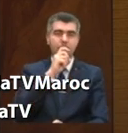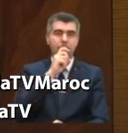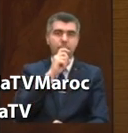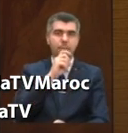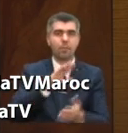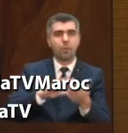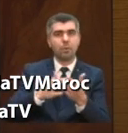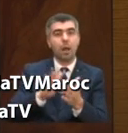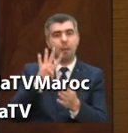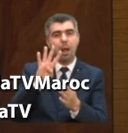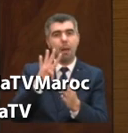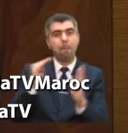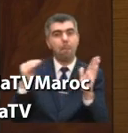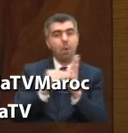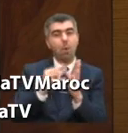في هذا العدد ديال